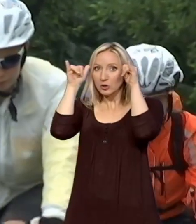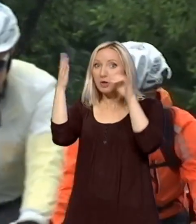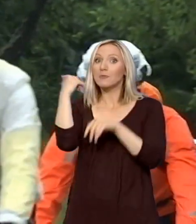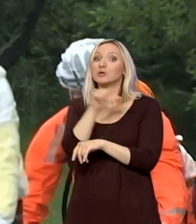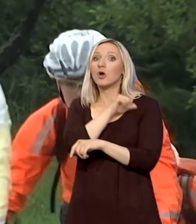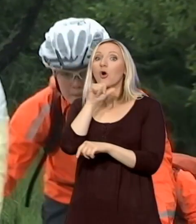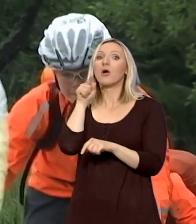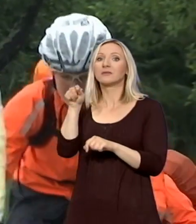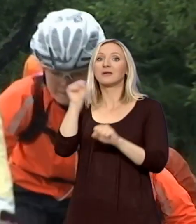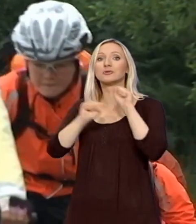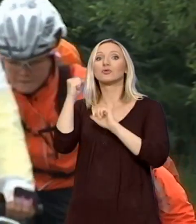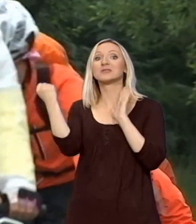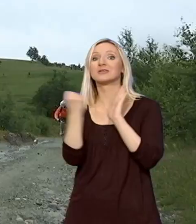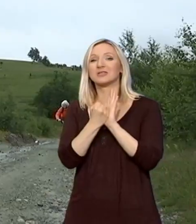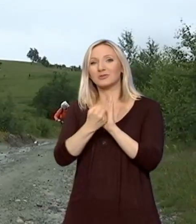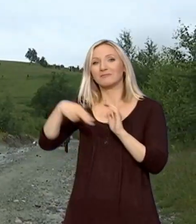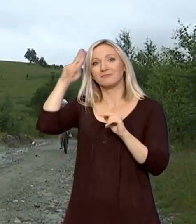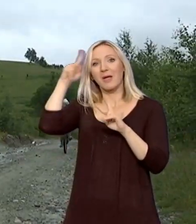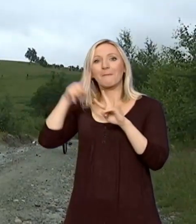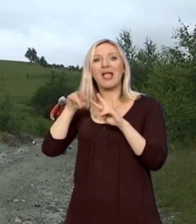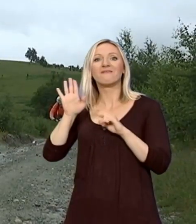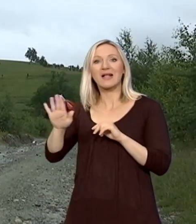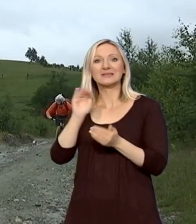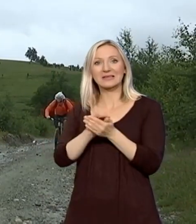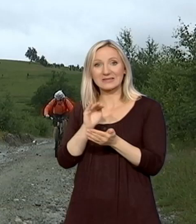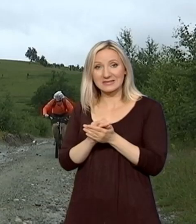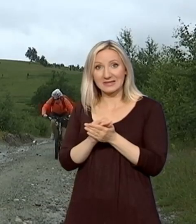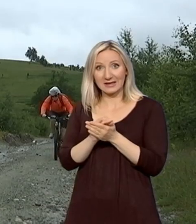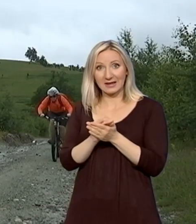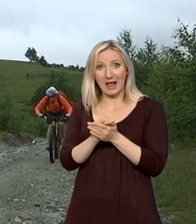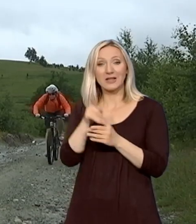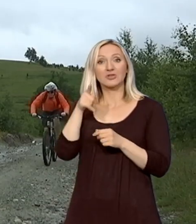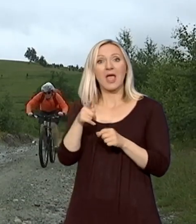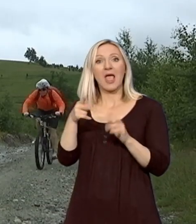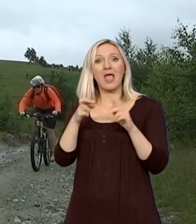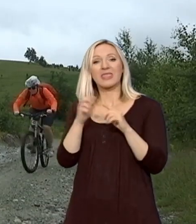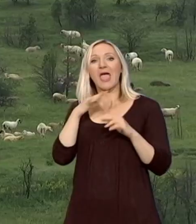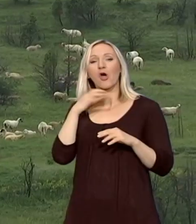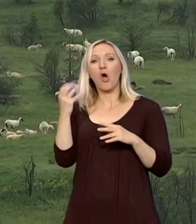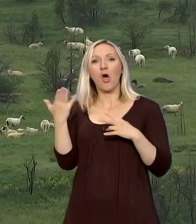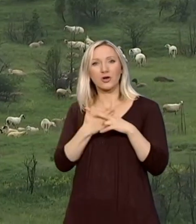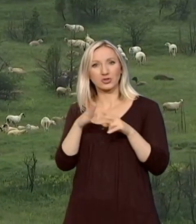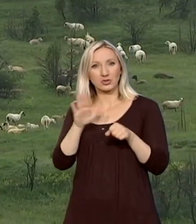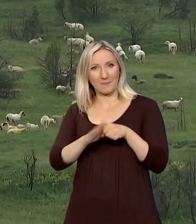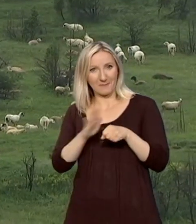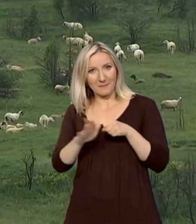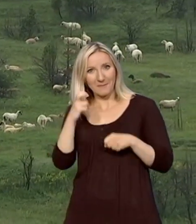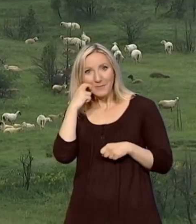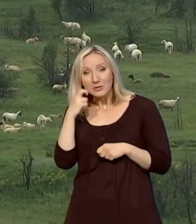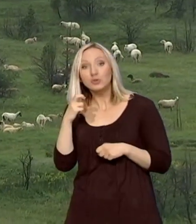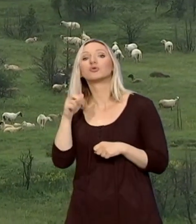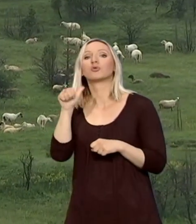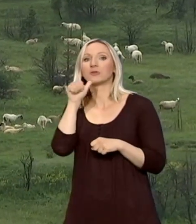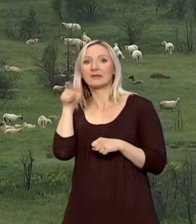zaštitili nadaleko poznati pljevaljski sir. On je, uz njegoški pršut, za sada jedini crnogorski proizvod kome je zaštićeno